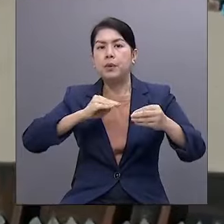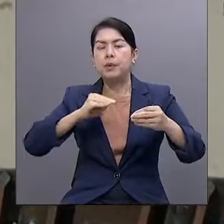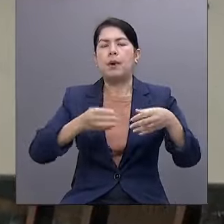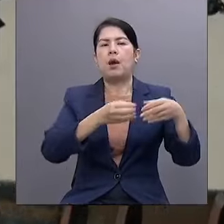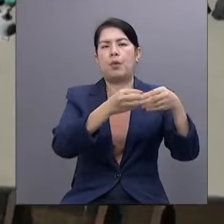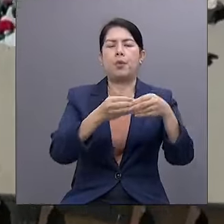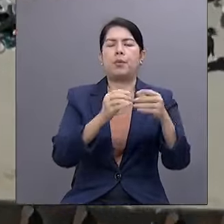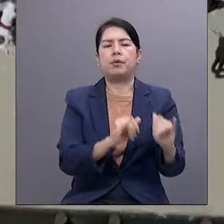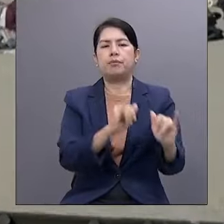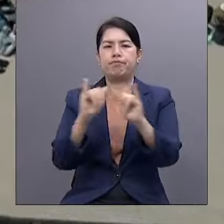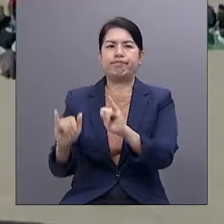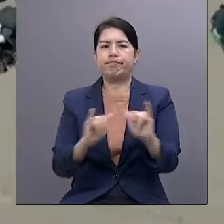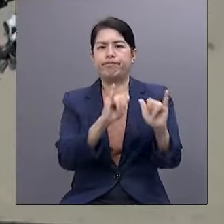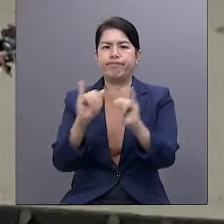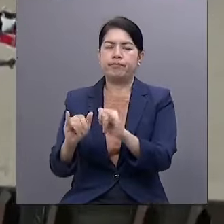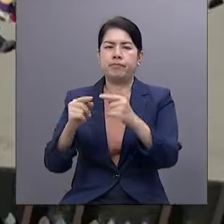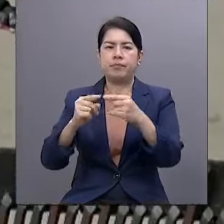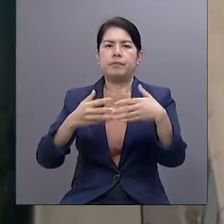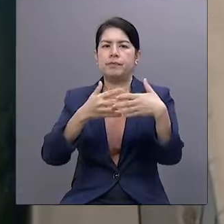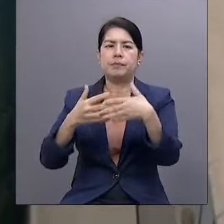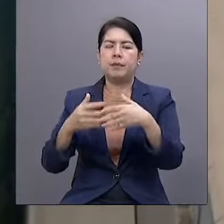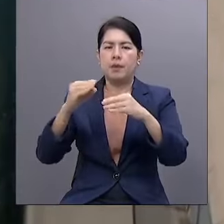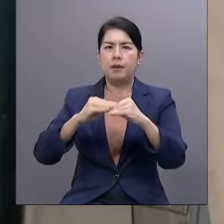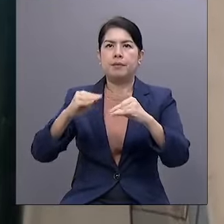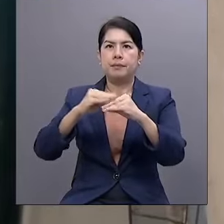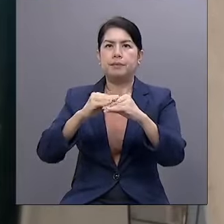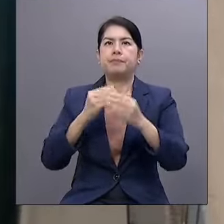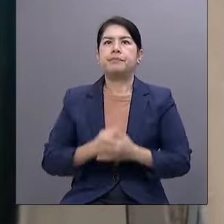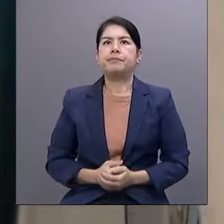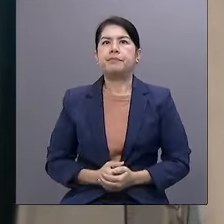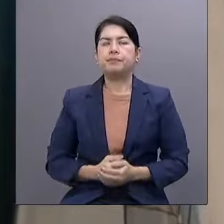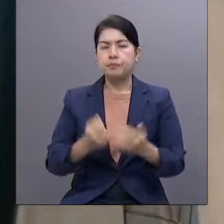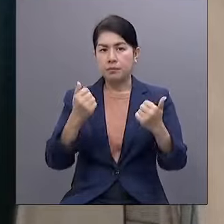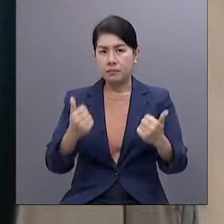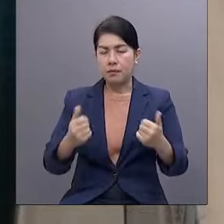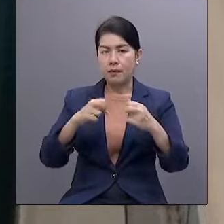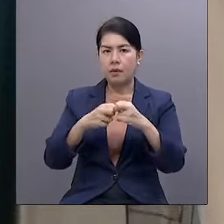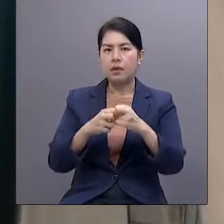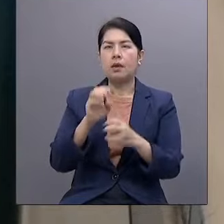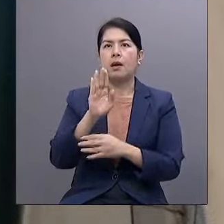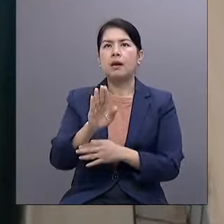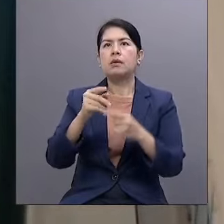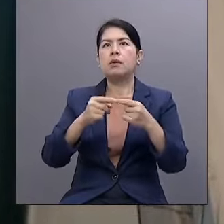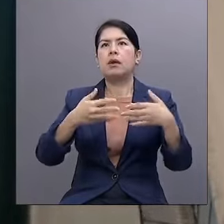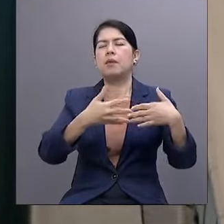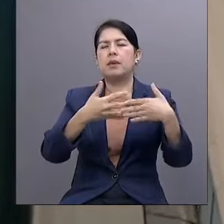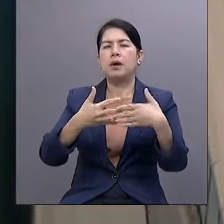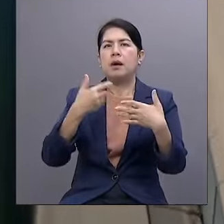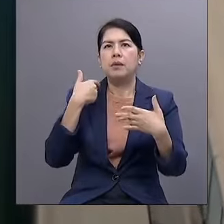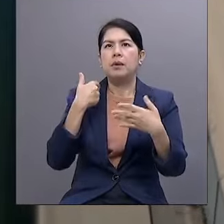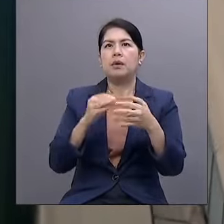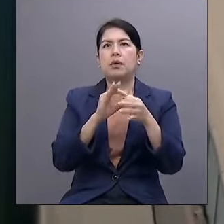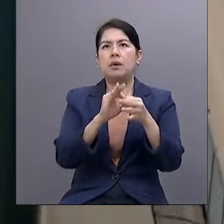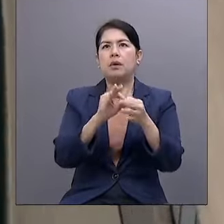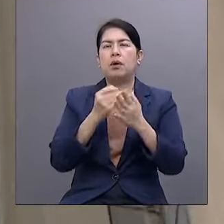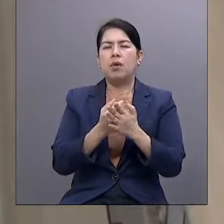ไหลทะลักเข้ามาเพิ่มมากขึ้นค่ะสถานการณ์ที่สหรัฐกำลังเผชิญสอดคล้องกับแนวโน้มกระแสการอพยพทั่วโลกนะคะซึ่